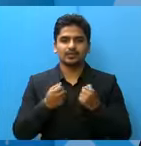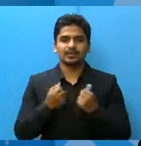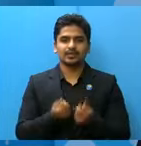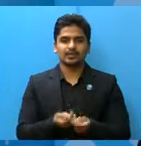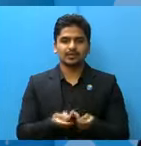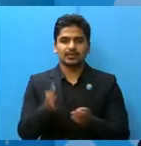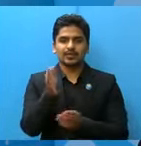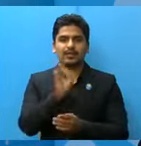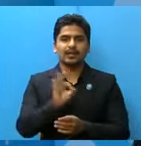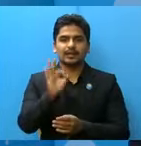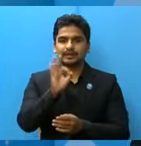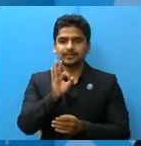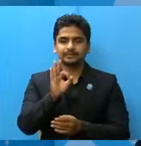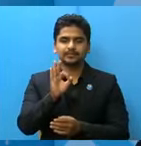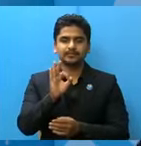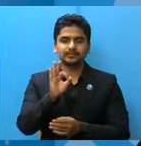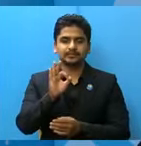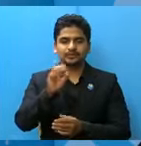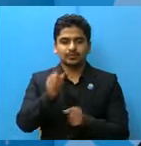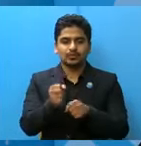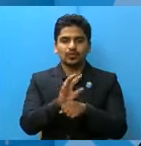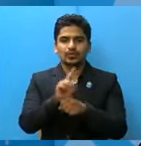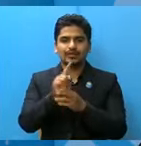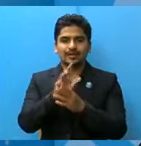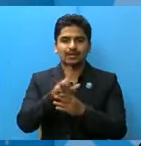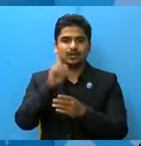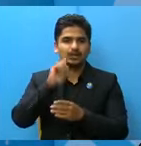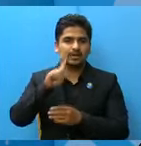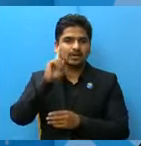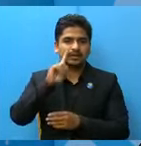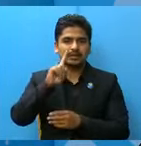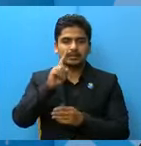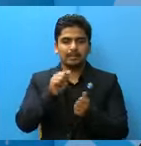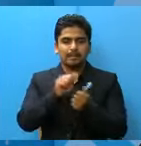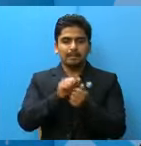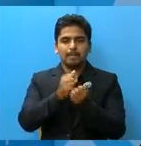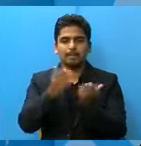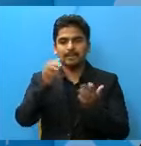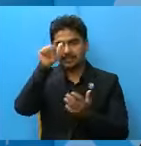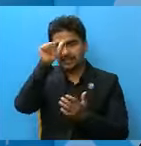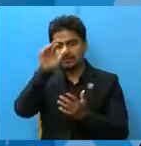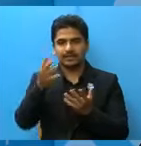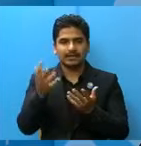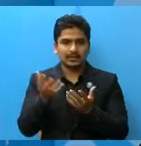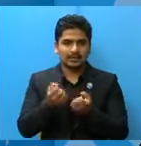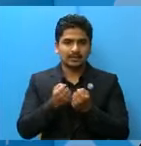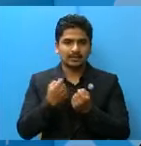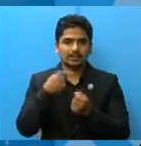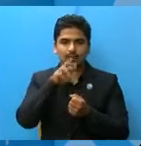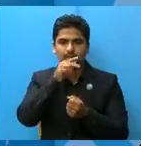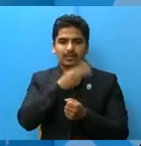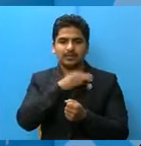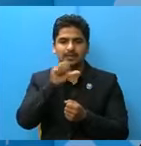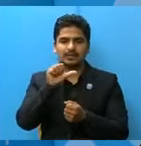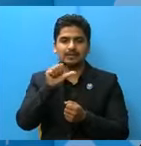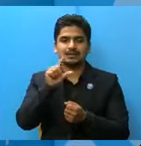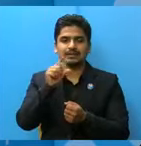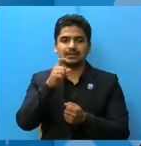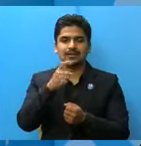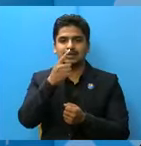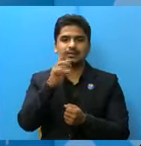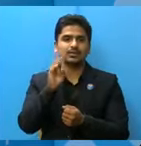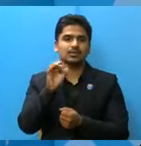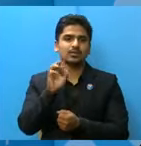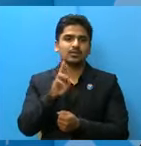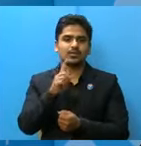जन्संख्या मंत्रा लेको कोवीड नाइन्टेन को दैनिक प्रेस प्रिफेंग लिये रा मो प्रवक्ता डाक्टर जागे स्वर्गवत